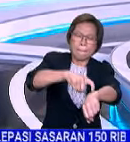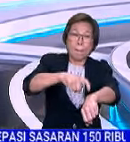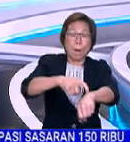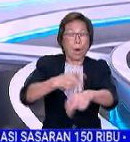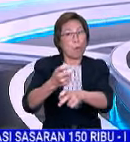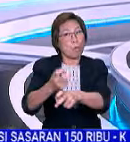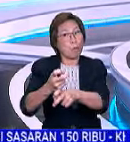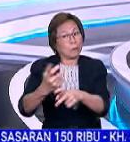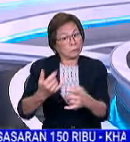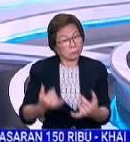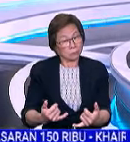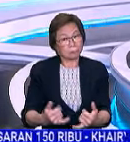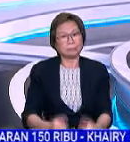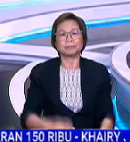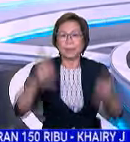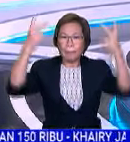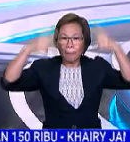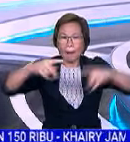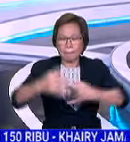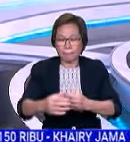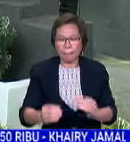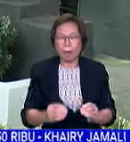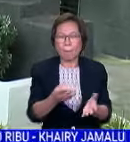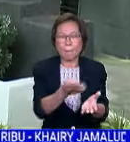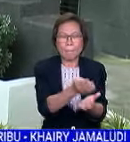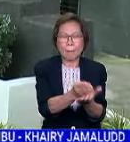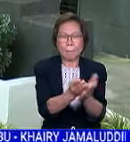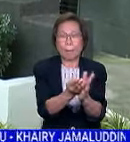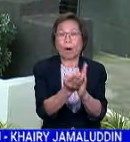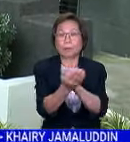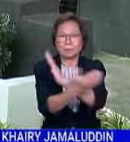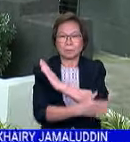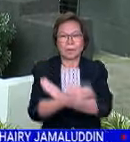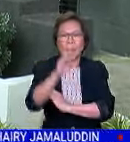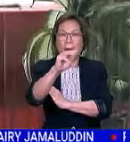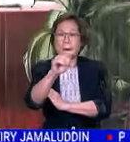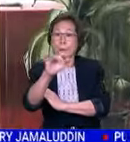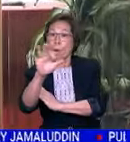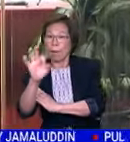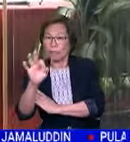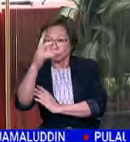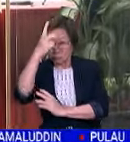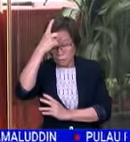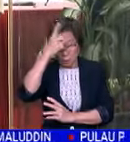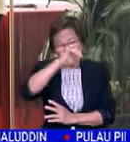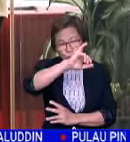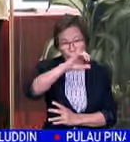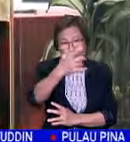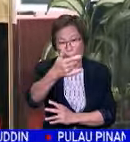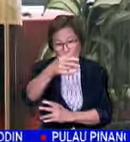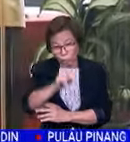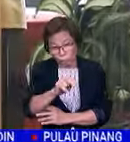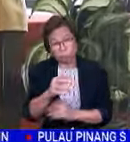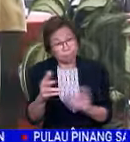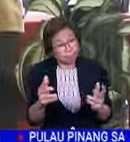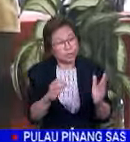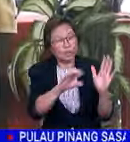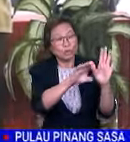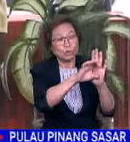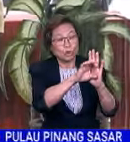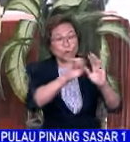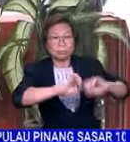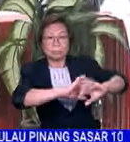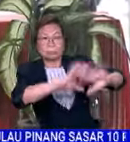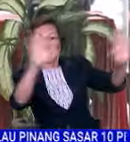yang mencabar ini. Menurut pengarah Pejabat Belanjawan Negara Kementerian Kewangan, Datuk Johan Merican, mengambil contoh